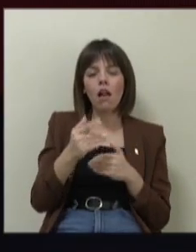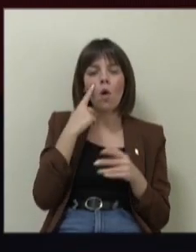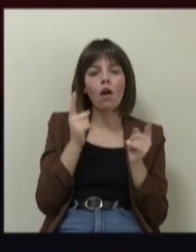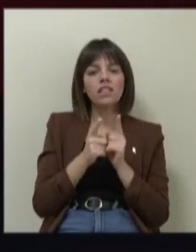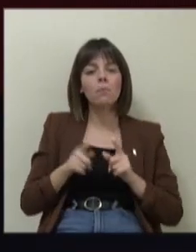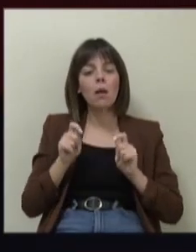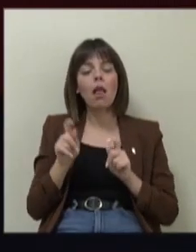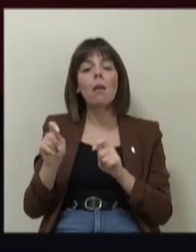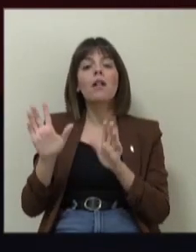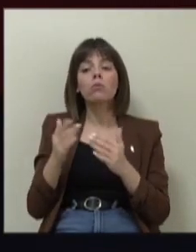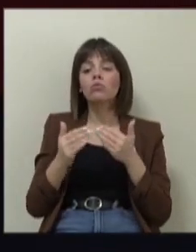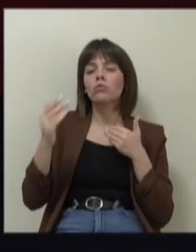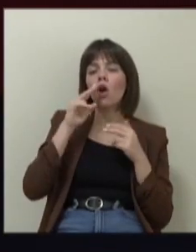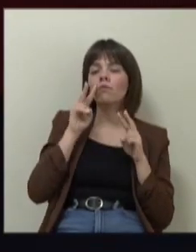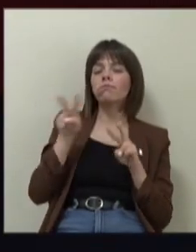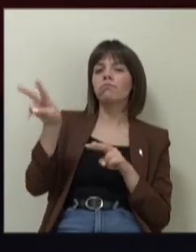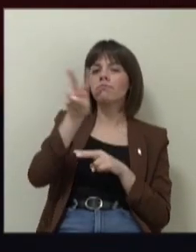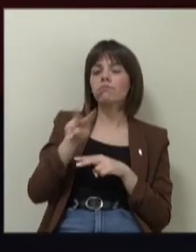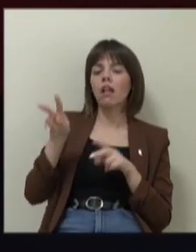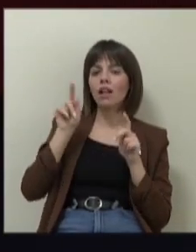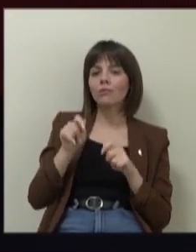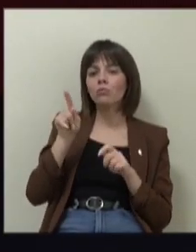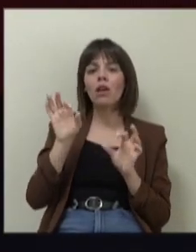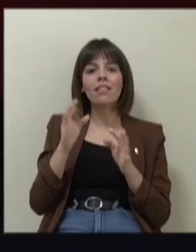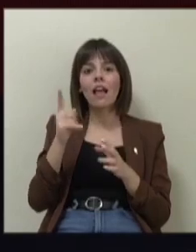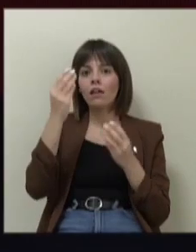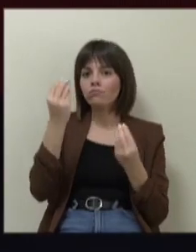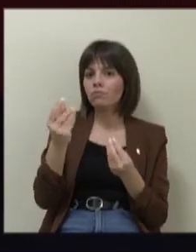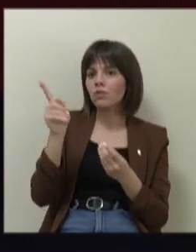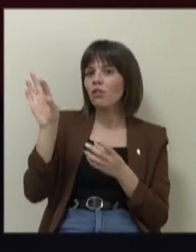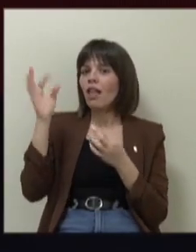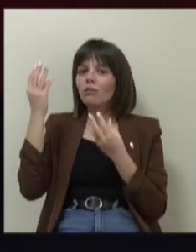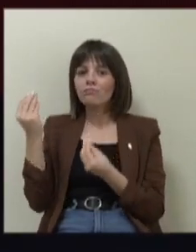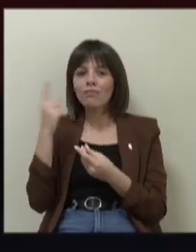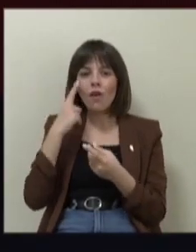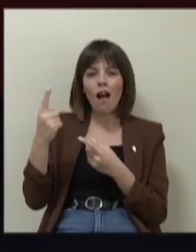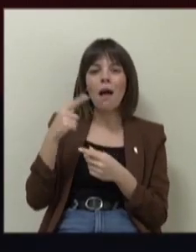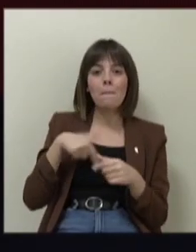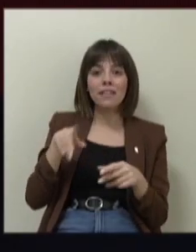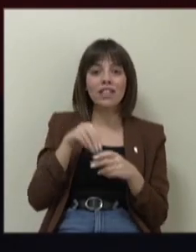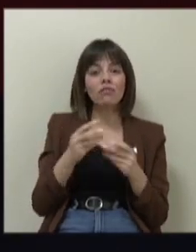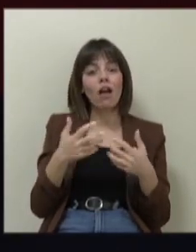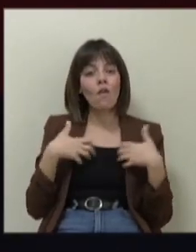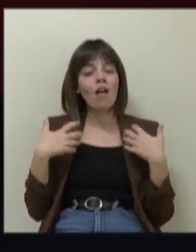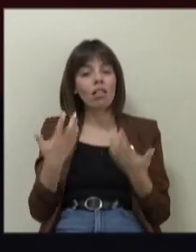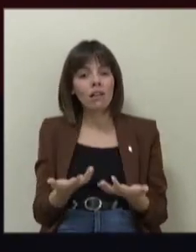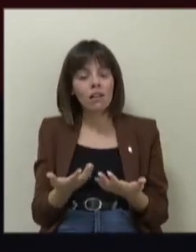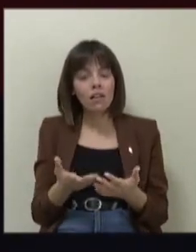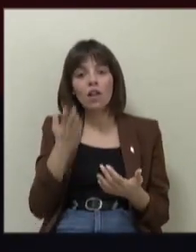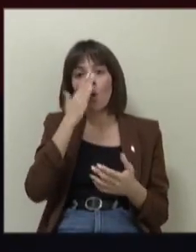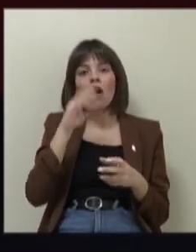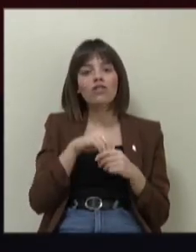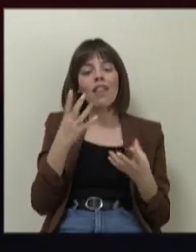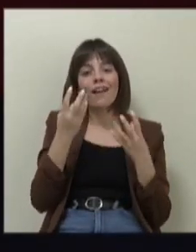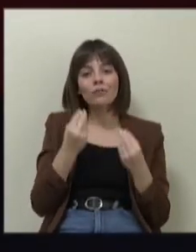ederek yapılmamış. Uzaktan bir gözle bakmışlar ve burada bu durursa, burada bu durursa bizler için daha güvenli ve doğa için